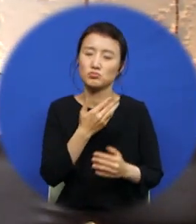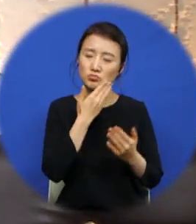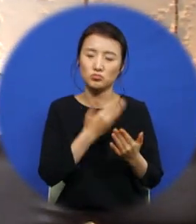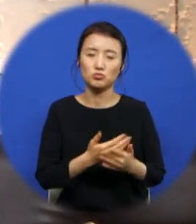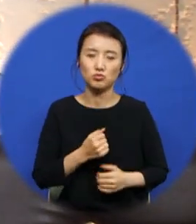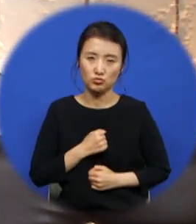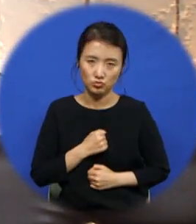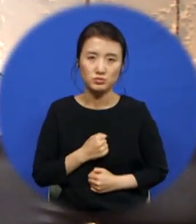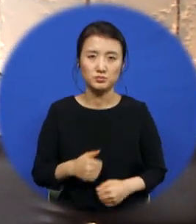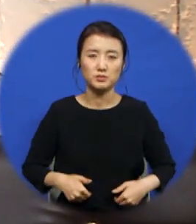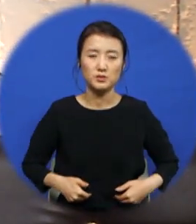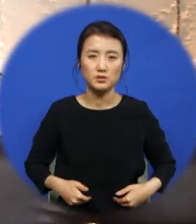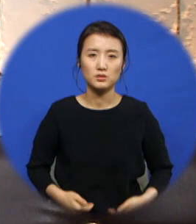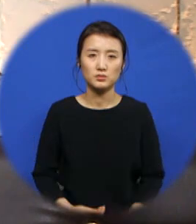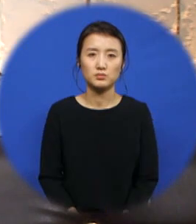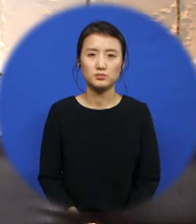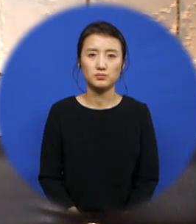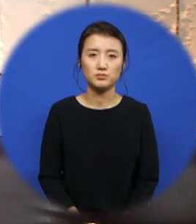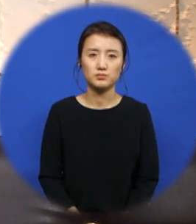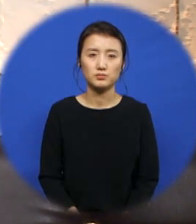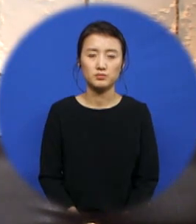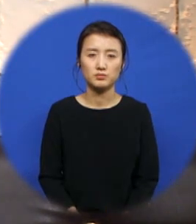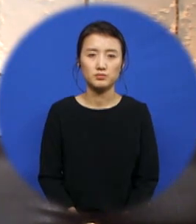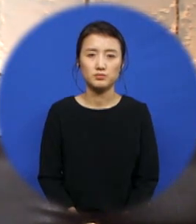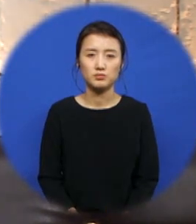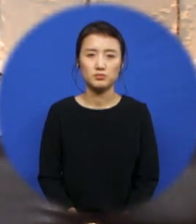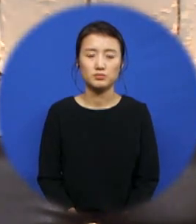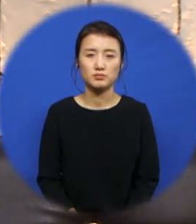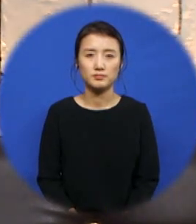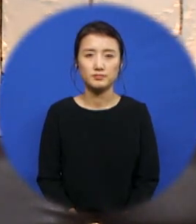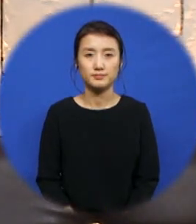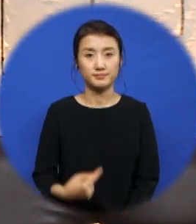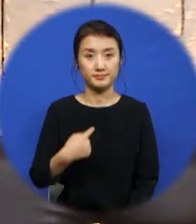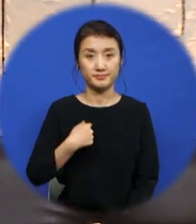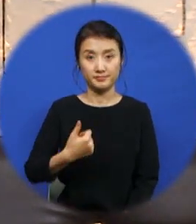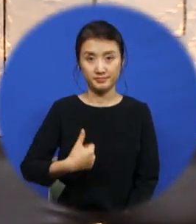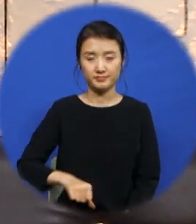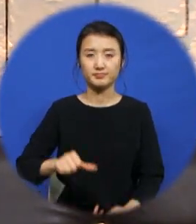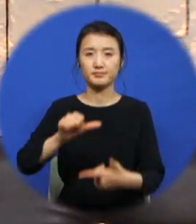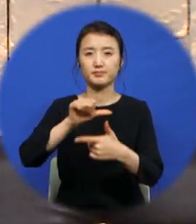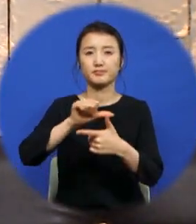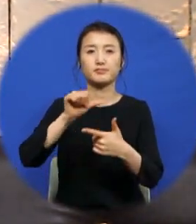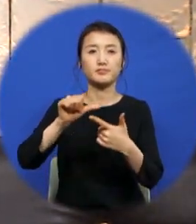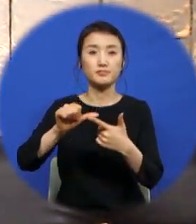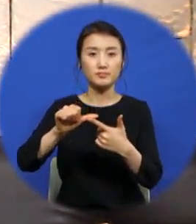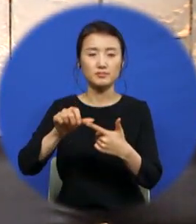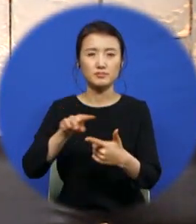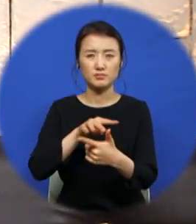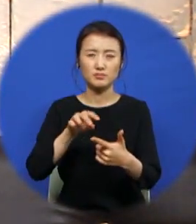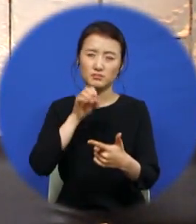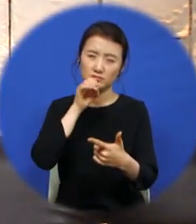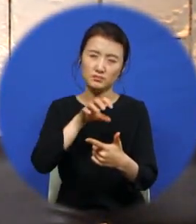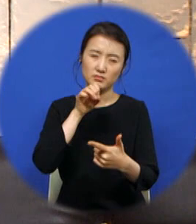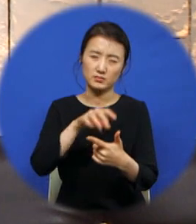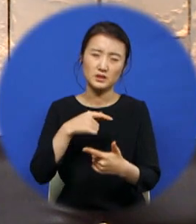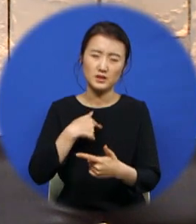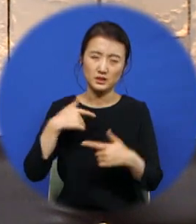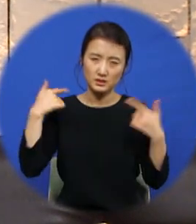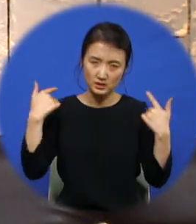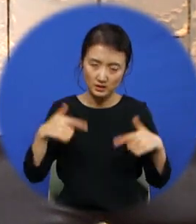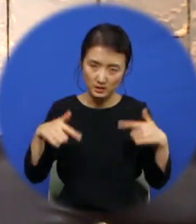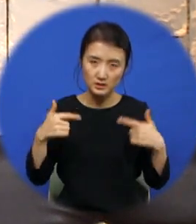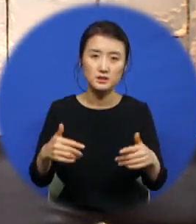된다는 제 말 들은 꼭 염두 해주시고 저는 이제 아들이 2명 이기 때문에 그런 이야기를 참 많이 합니다